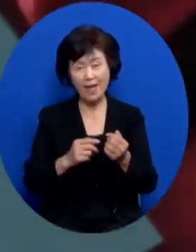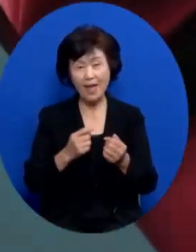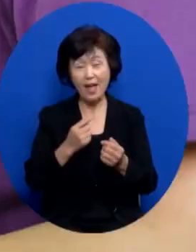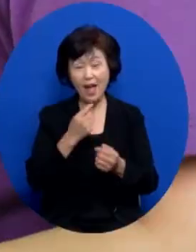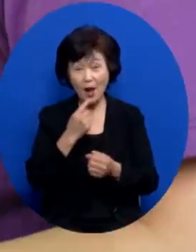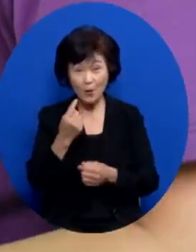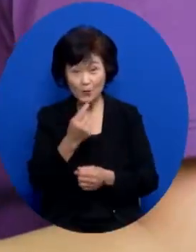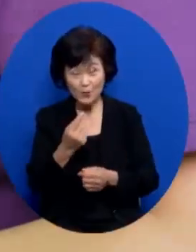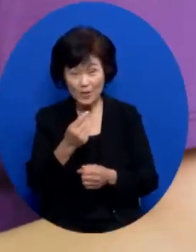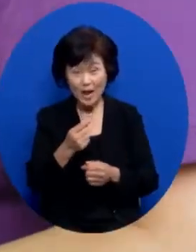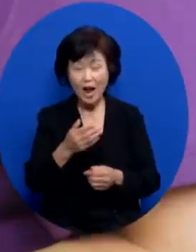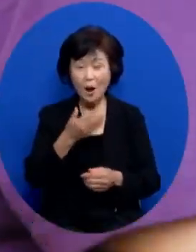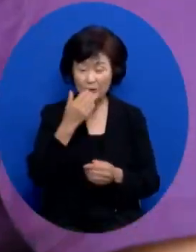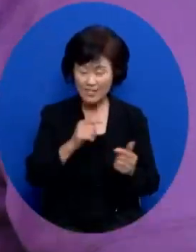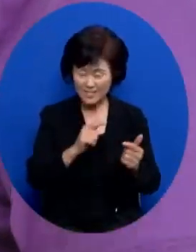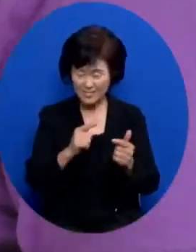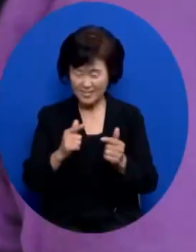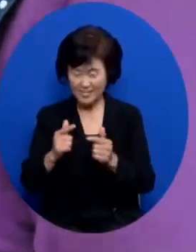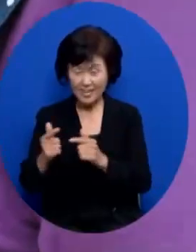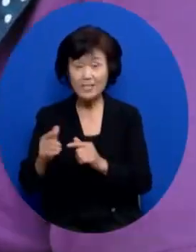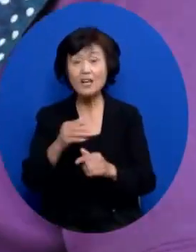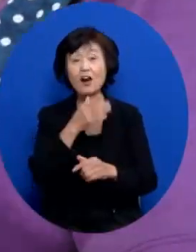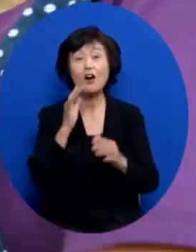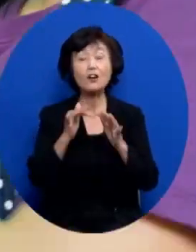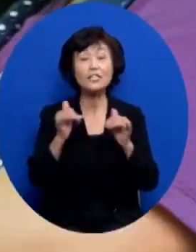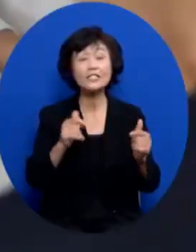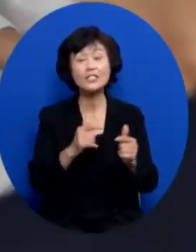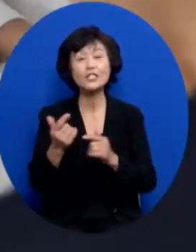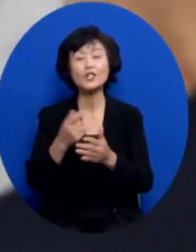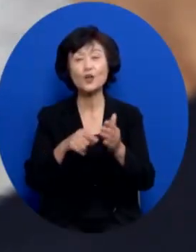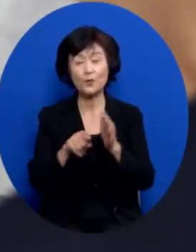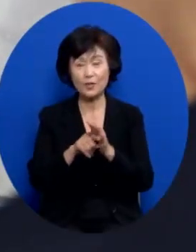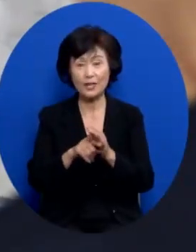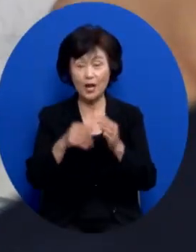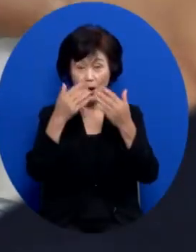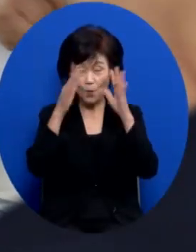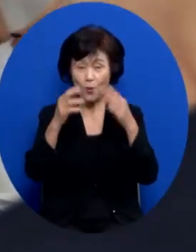먹거리 장토와 지역 어르신을 위한 무료 검진센터도 운영했습니다